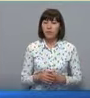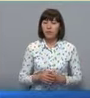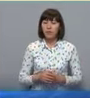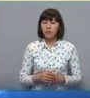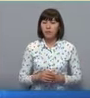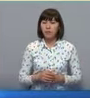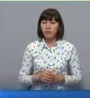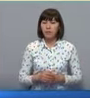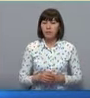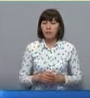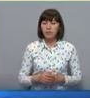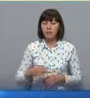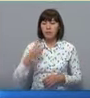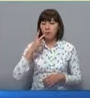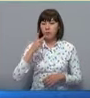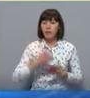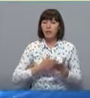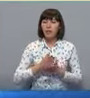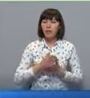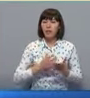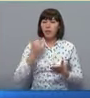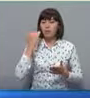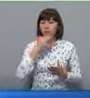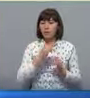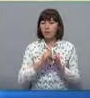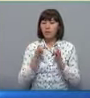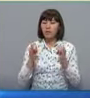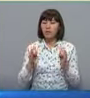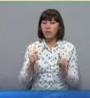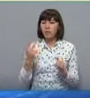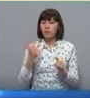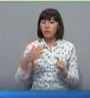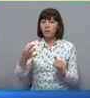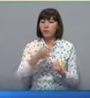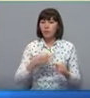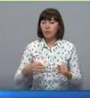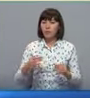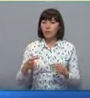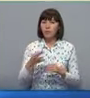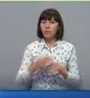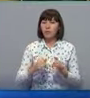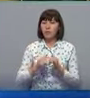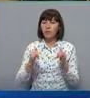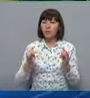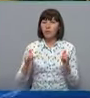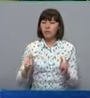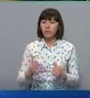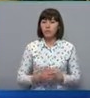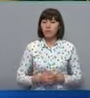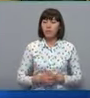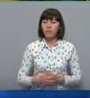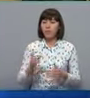денсаулықтағы көрсететін қызметтің сапасын арттыру, үшінші өңірлерді дамыту мәселелері болып табылады.